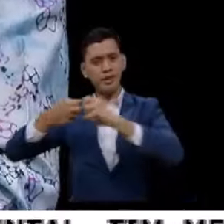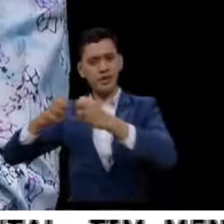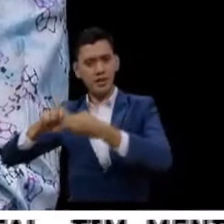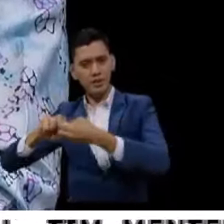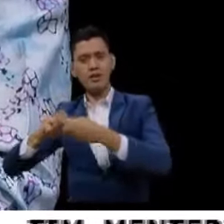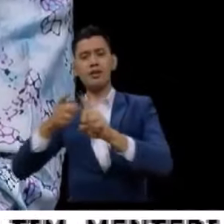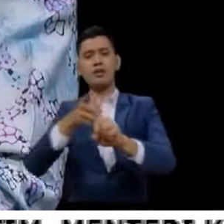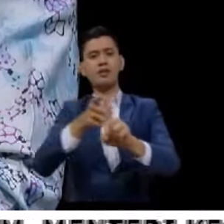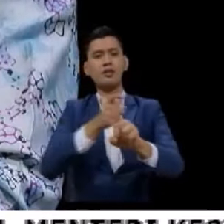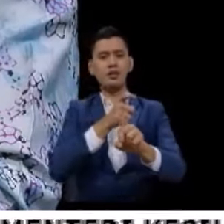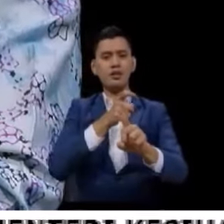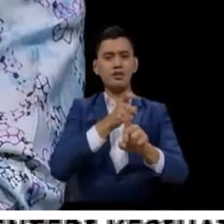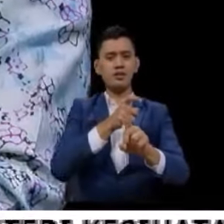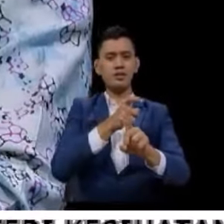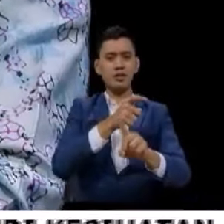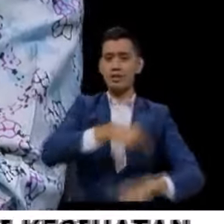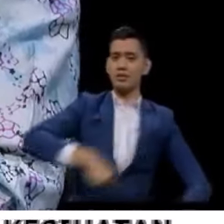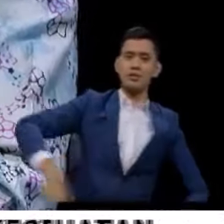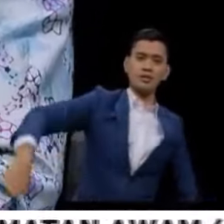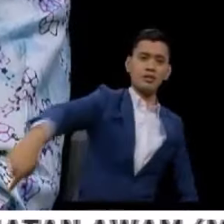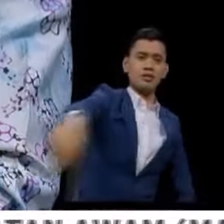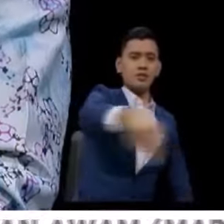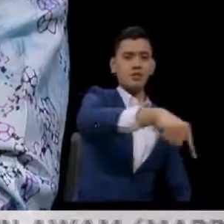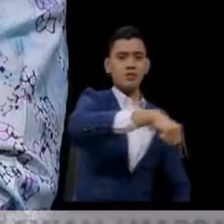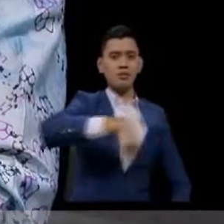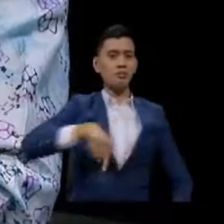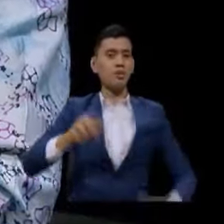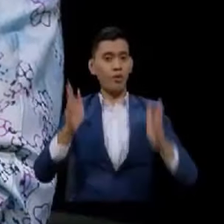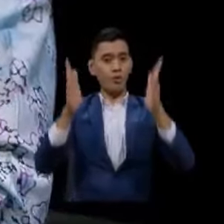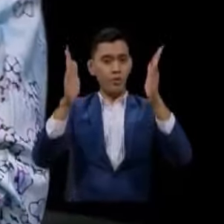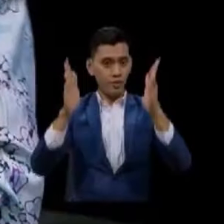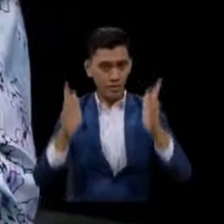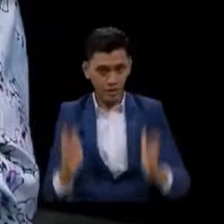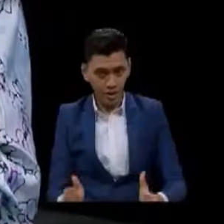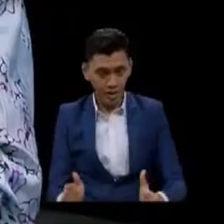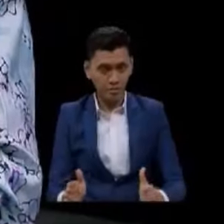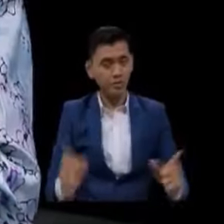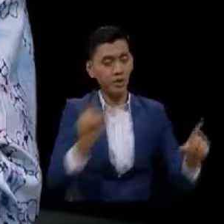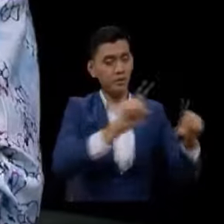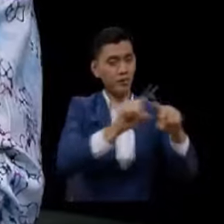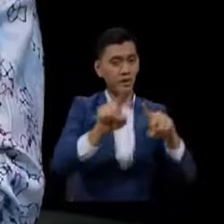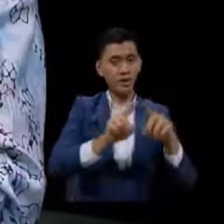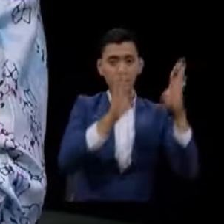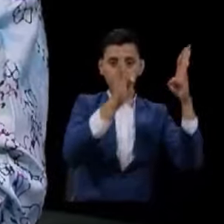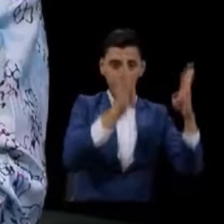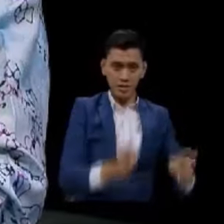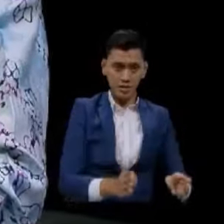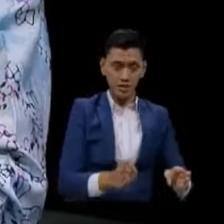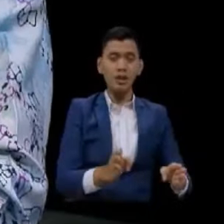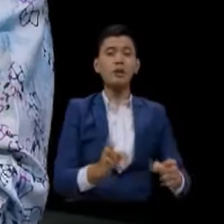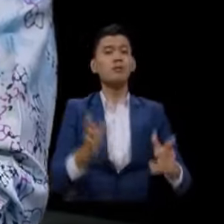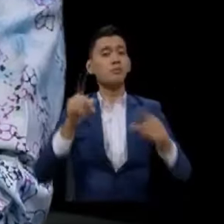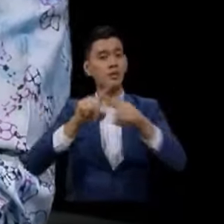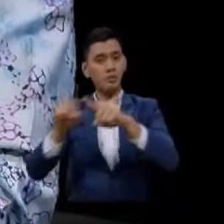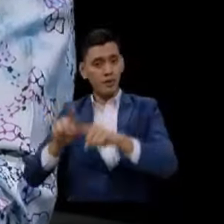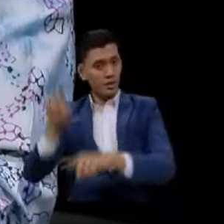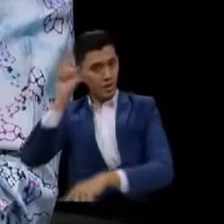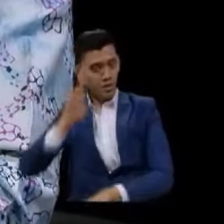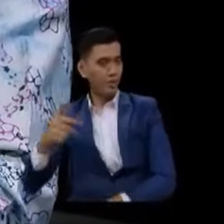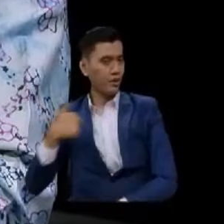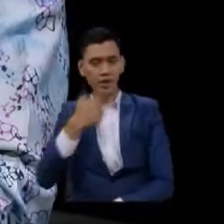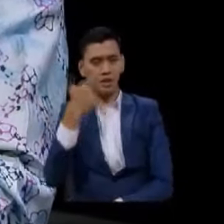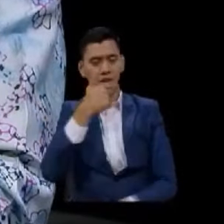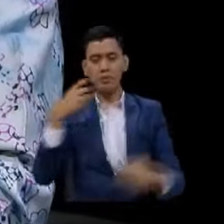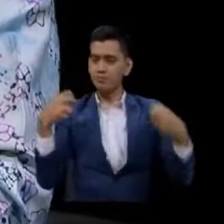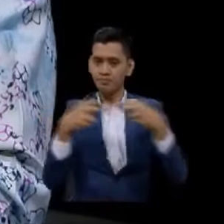kalangan sesama kita ataupun sesama bangsa lain ataupun sesama agama lain ndak